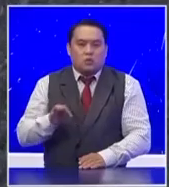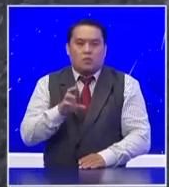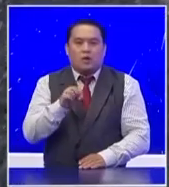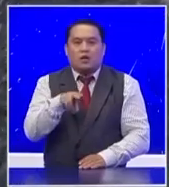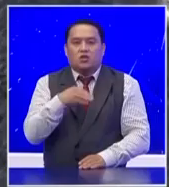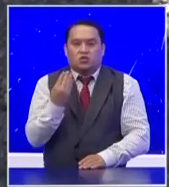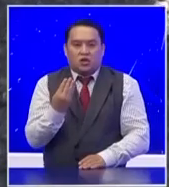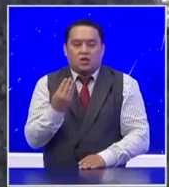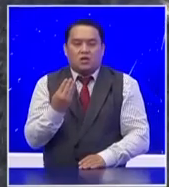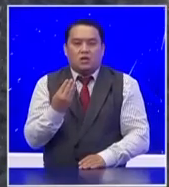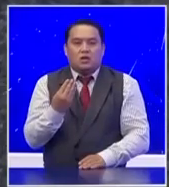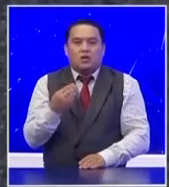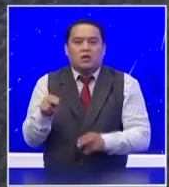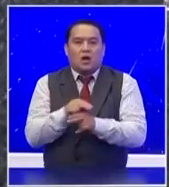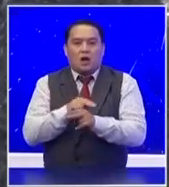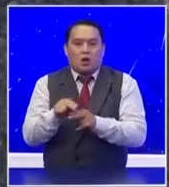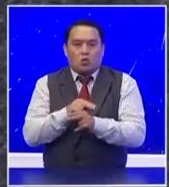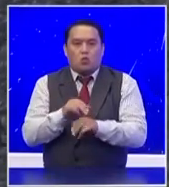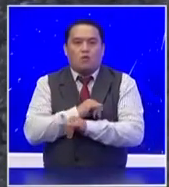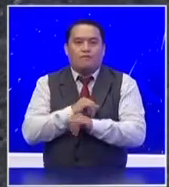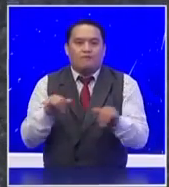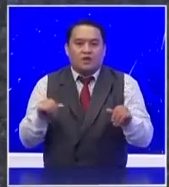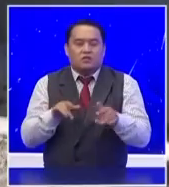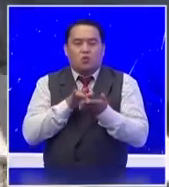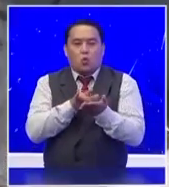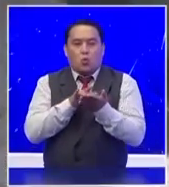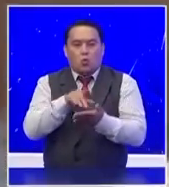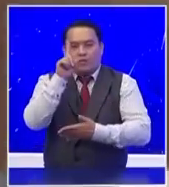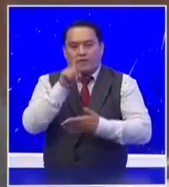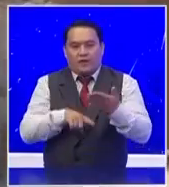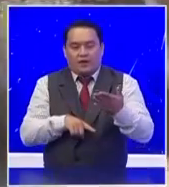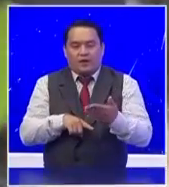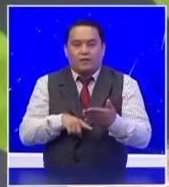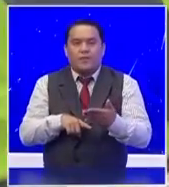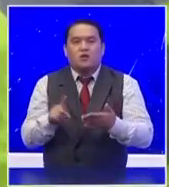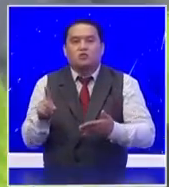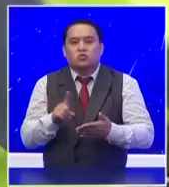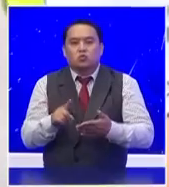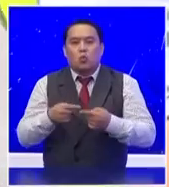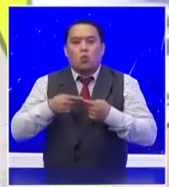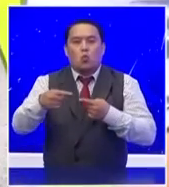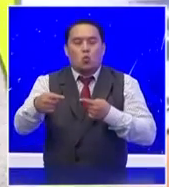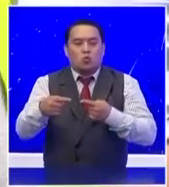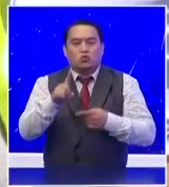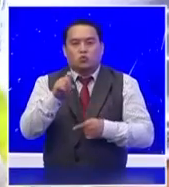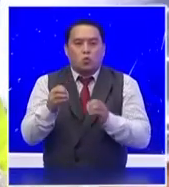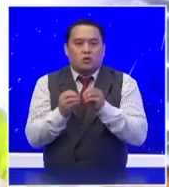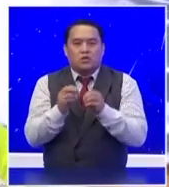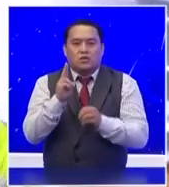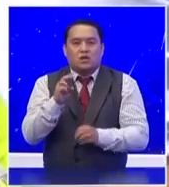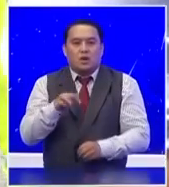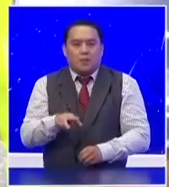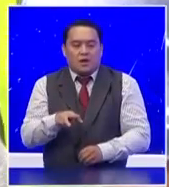озеру Балхаш. Скорейшая ее реконструкция значительно увеличит поток туристов, уверены в областном акимате. Длина всего участка – 110